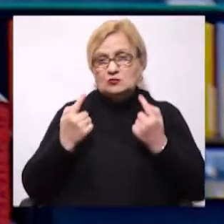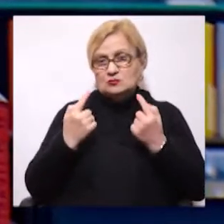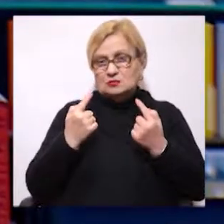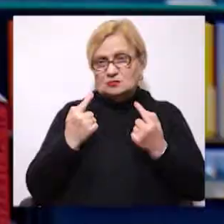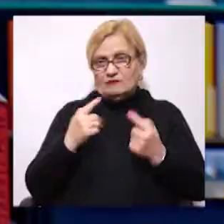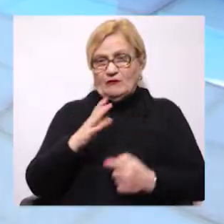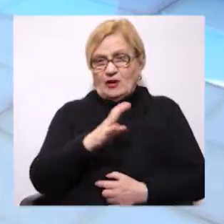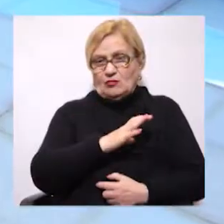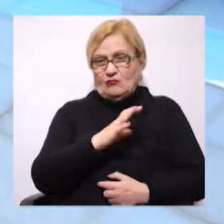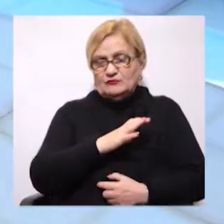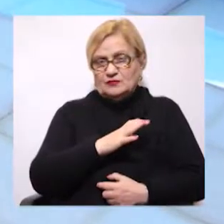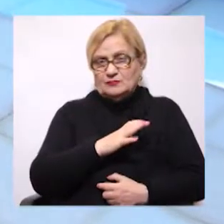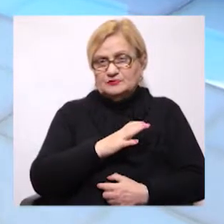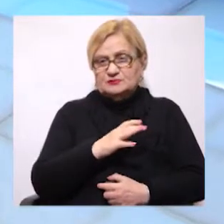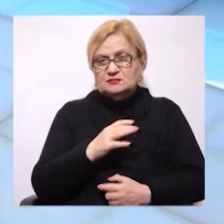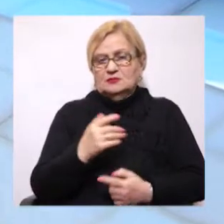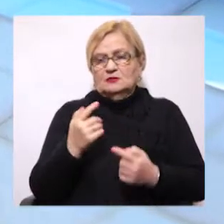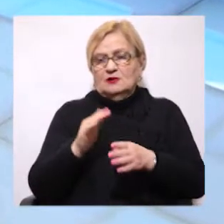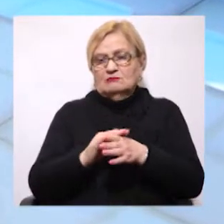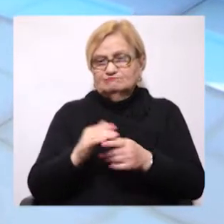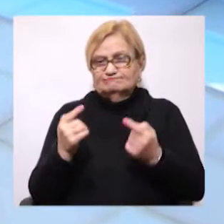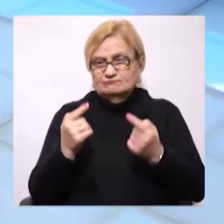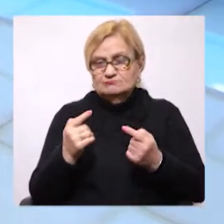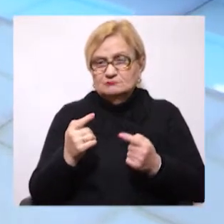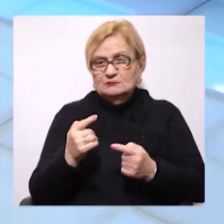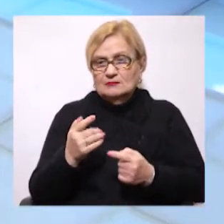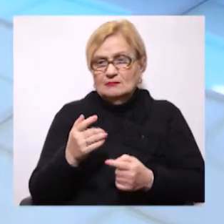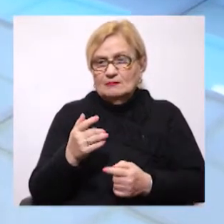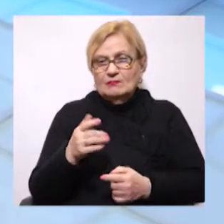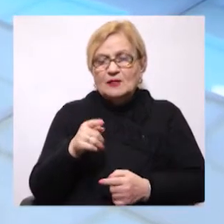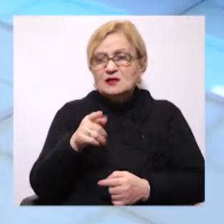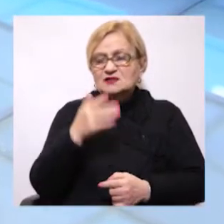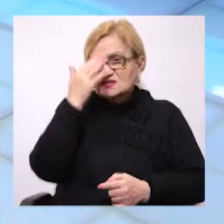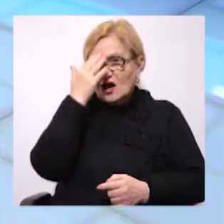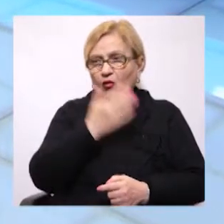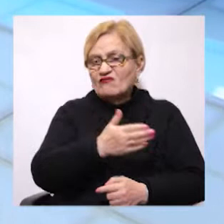არისტოკრატული წრის წარმომადგენლებს და საყოველთაო არ იყო განათლება.